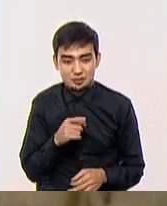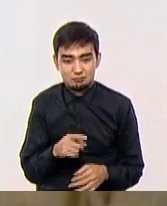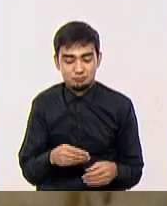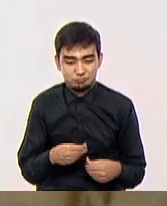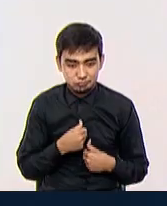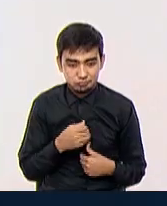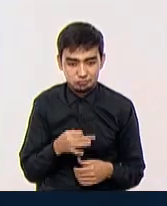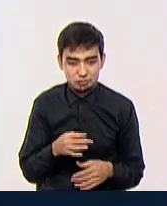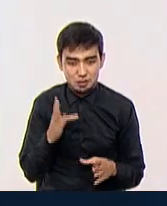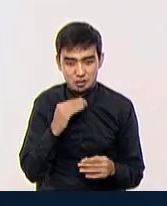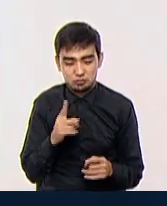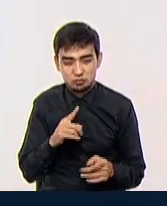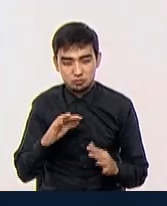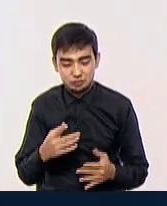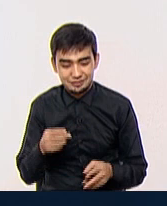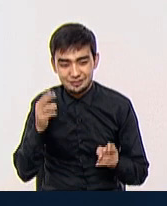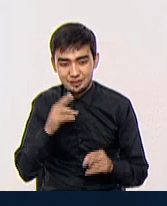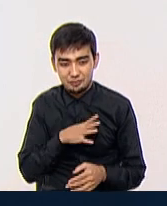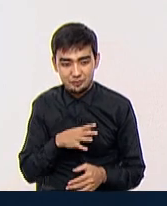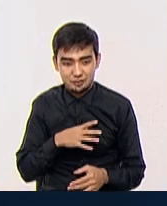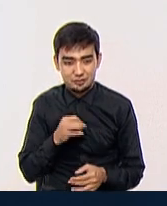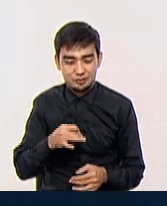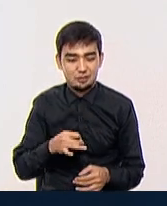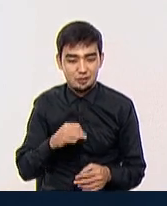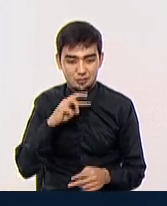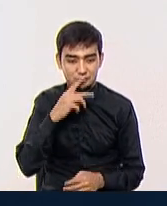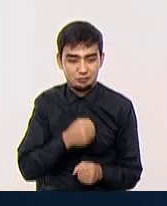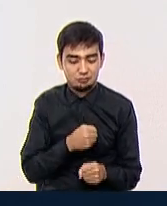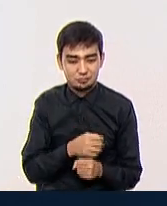может привести. А вот, Расул, скажите, что еще не поздно